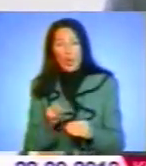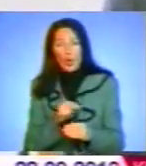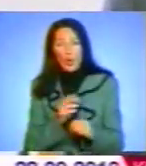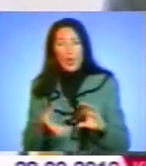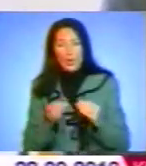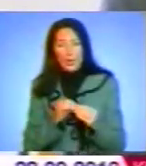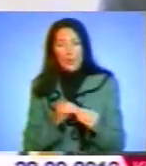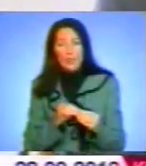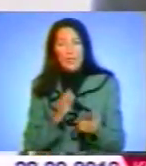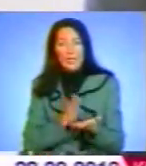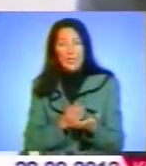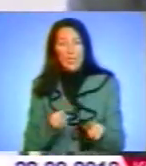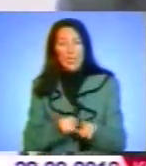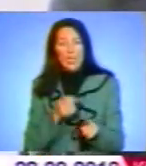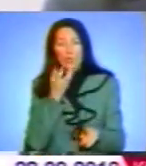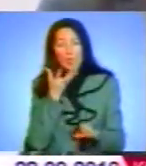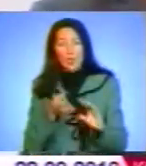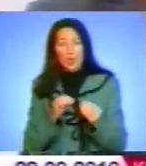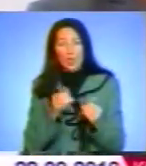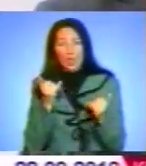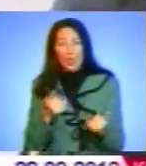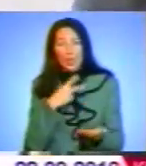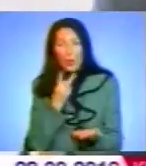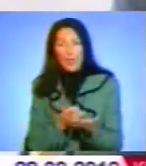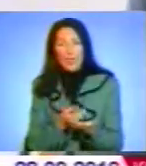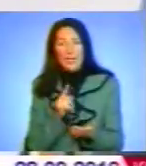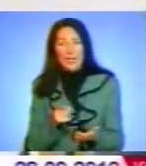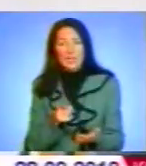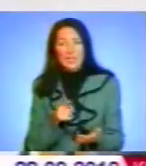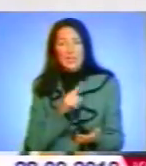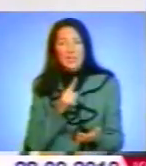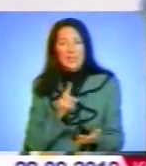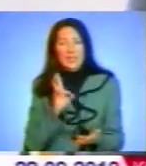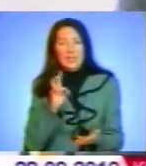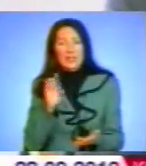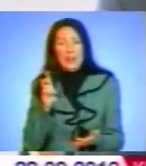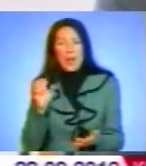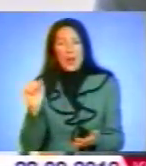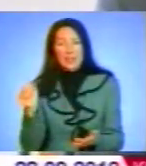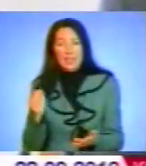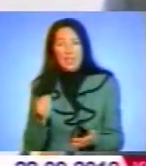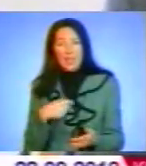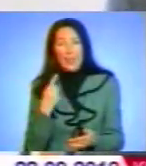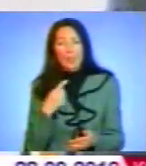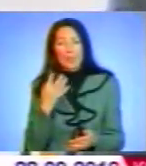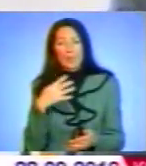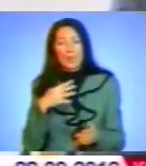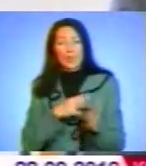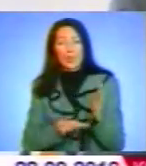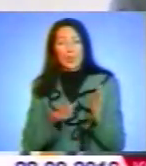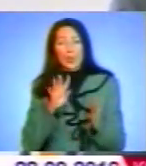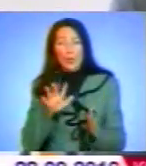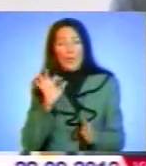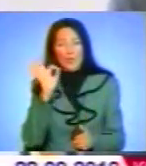такі позитивні результати. Сьогодні показники ті ж знебацилення в нас по області сягають 95%,